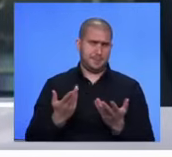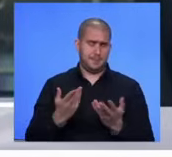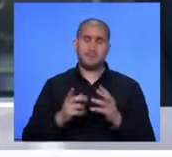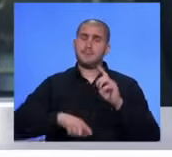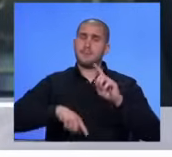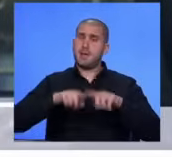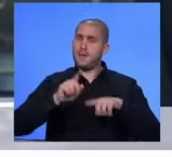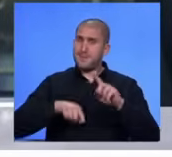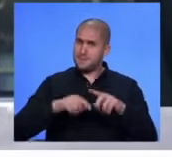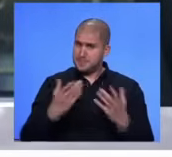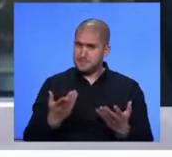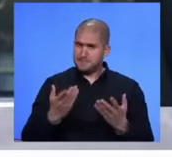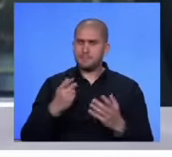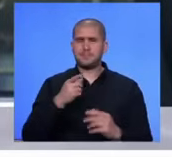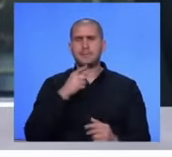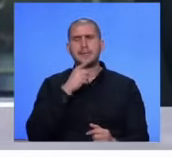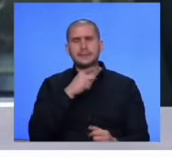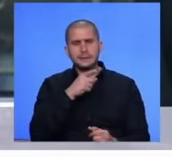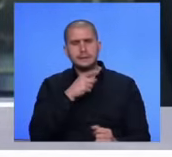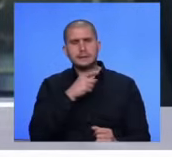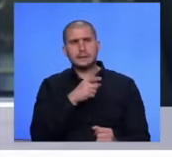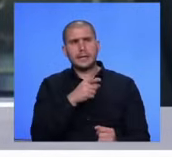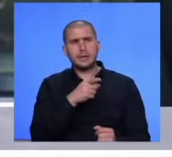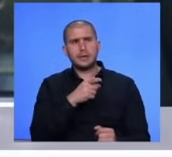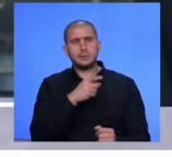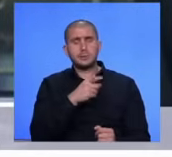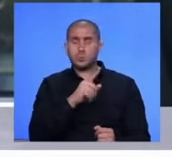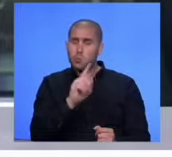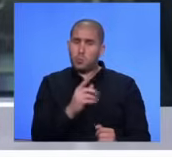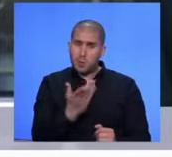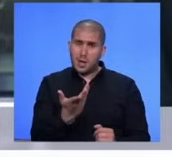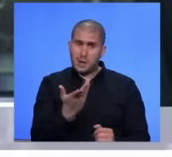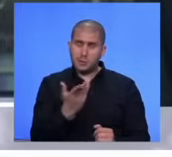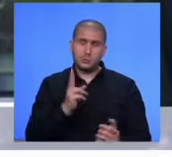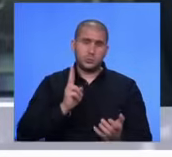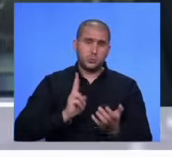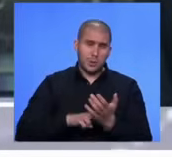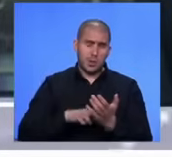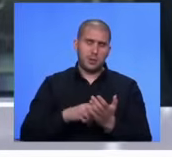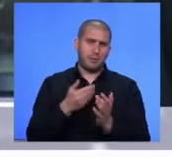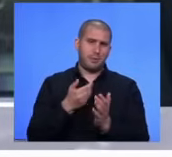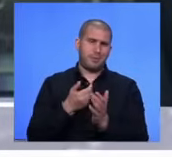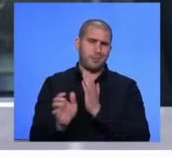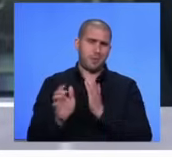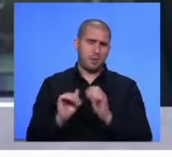לפעמים זה אולי... זה אולי צודק